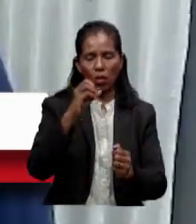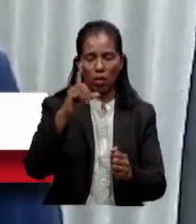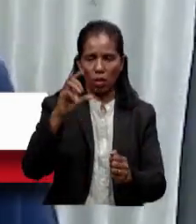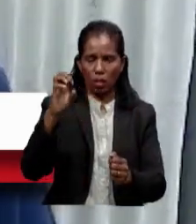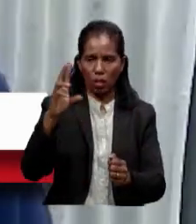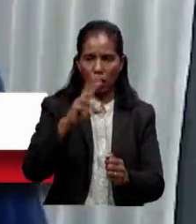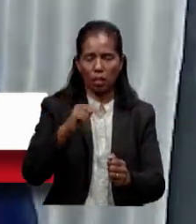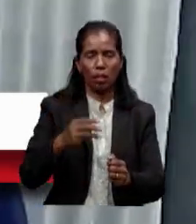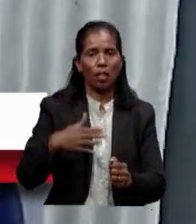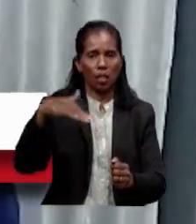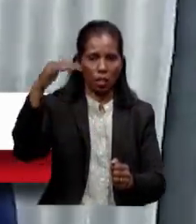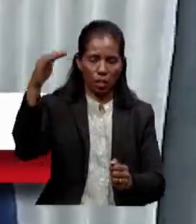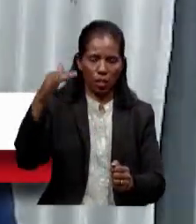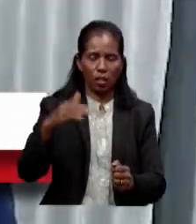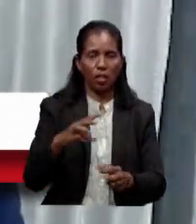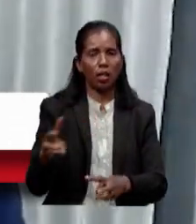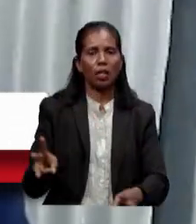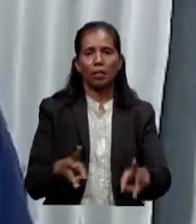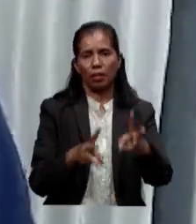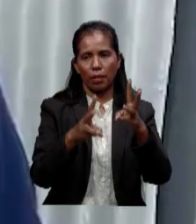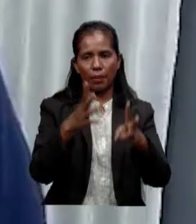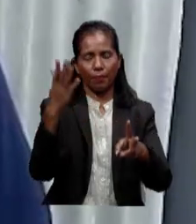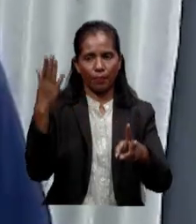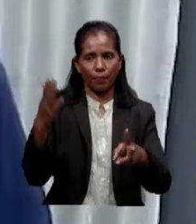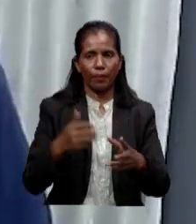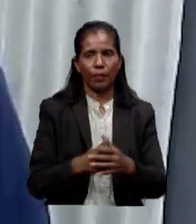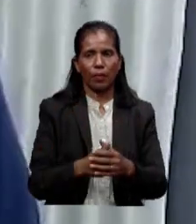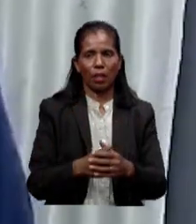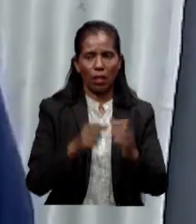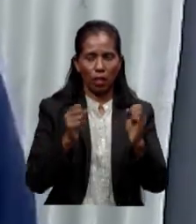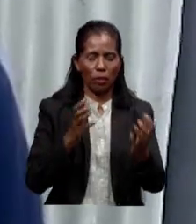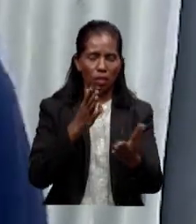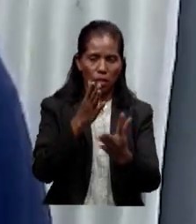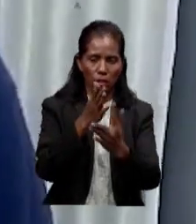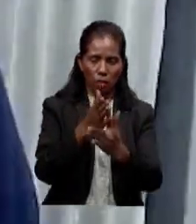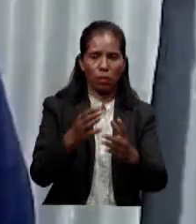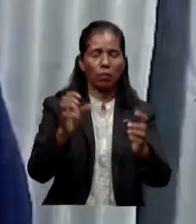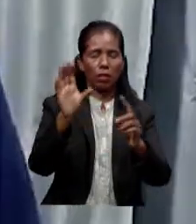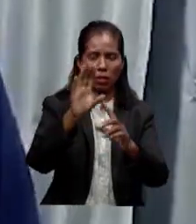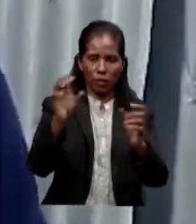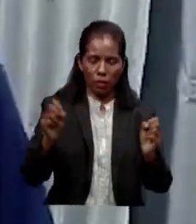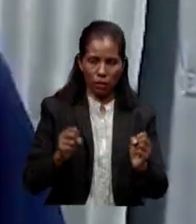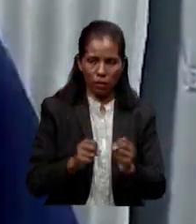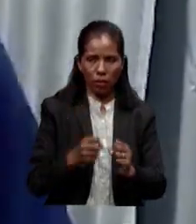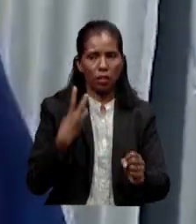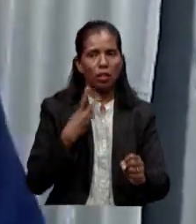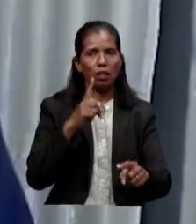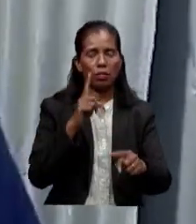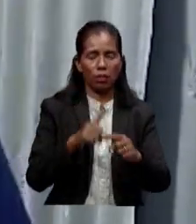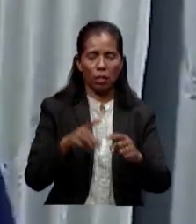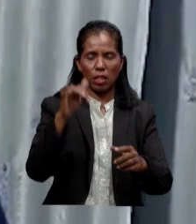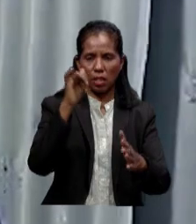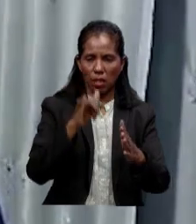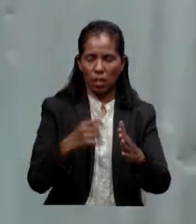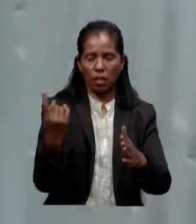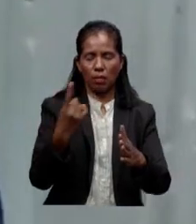leten. No dalan nebe iha liklakwa no Hoholete atu asesu ma isede suku. Para ita label sai isolado hela